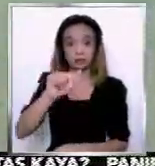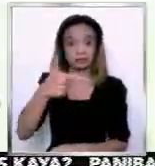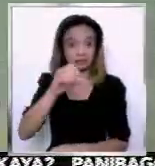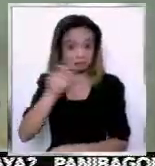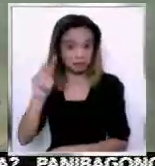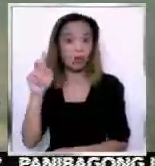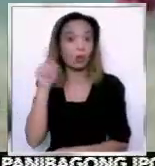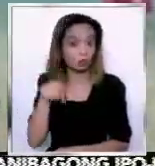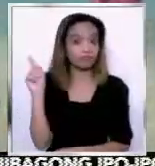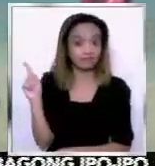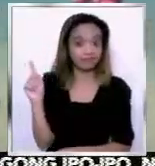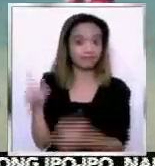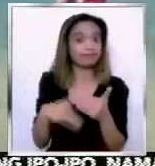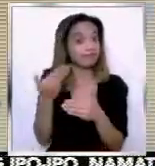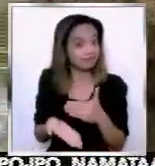At eto pa.